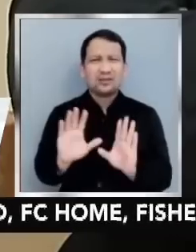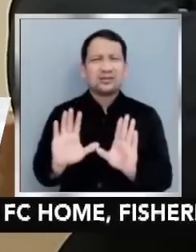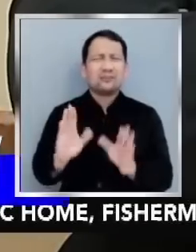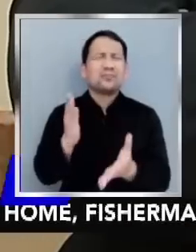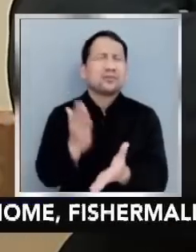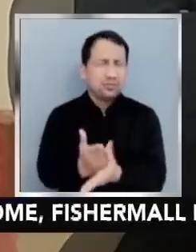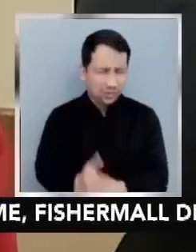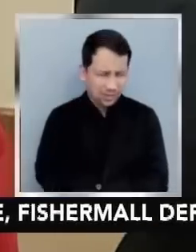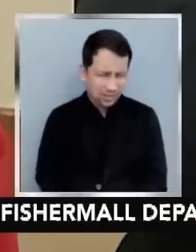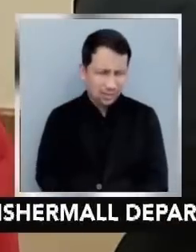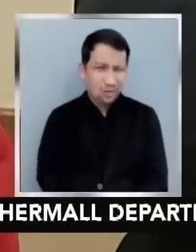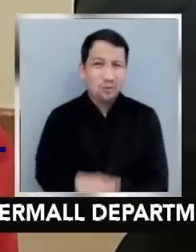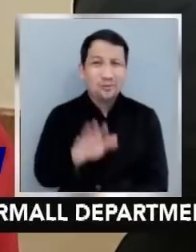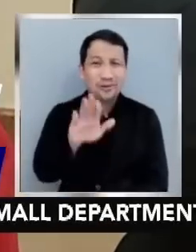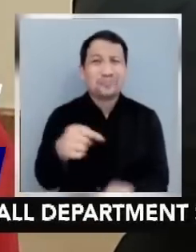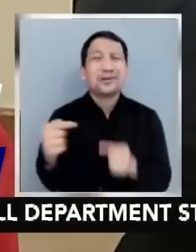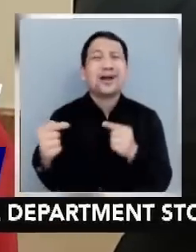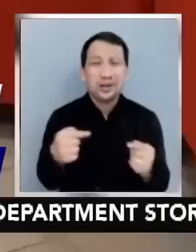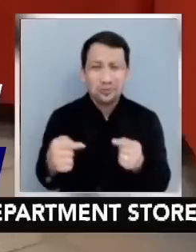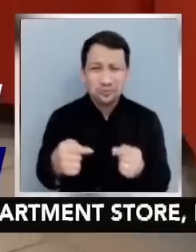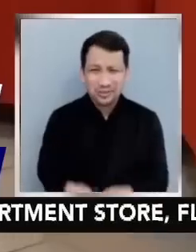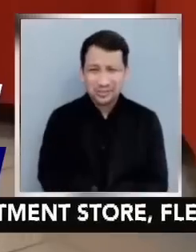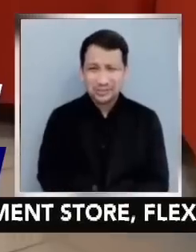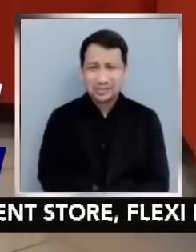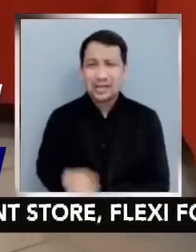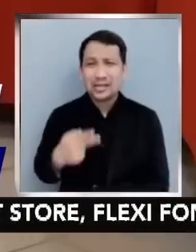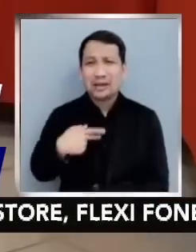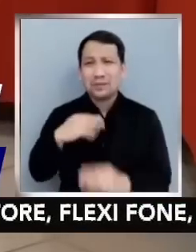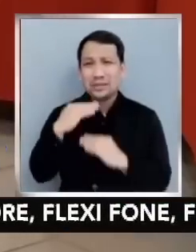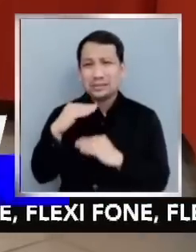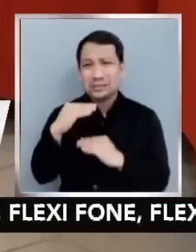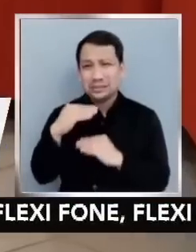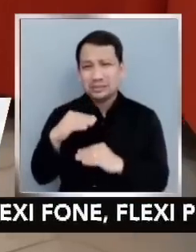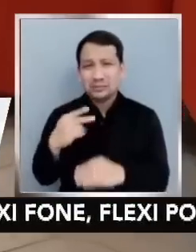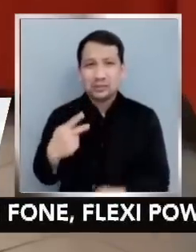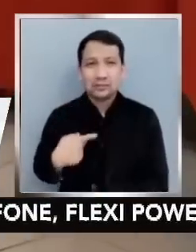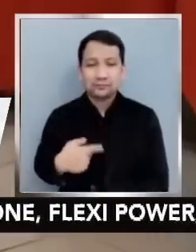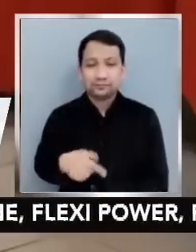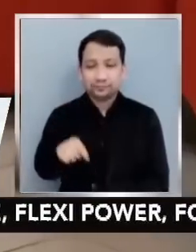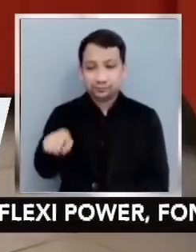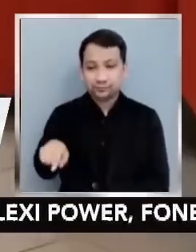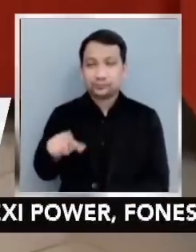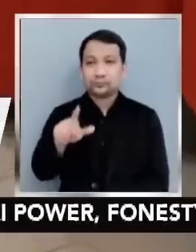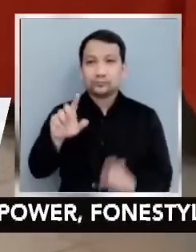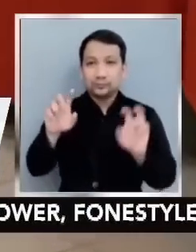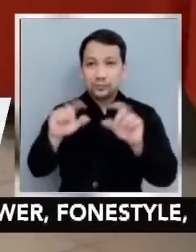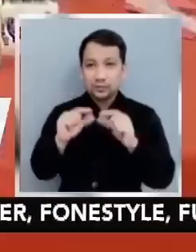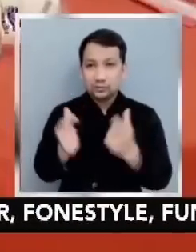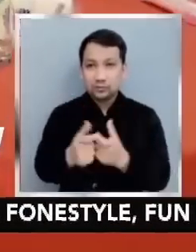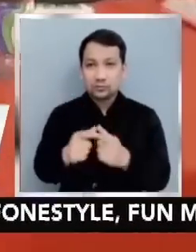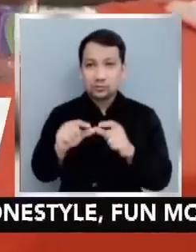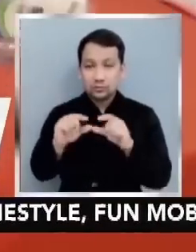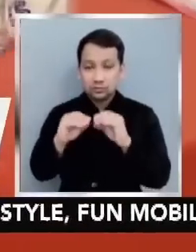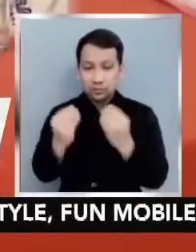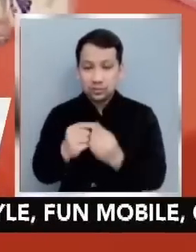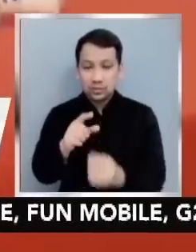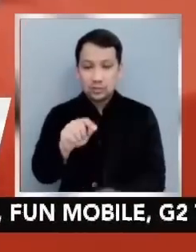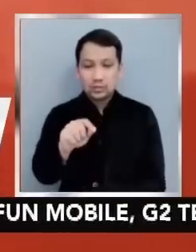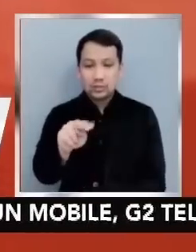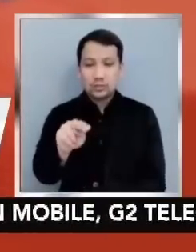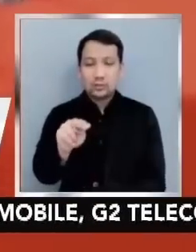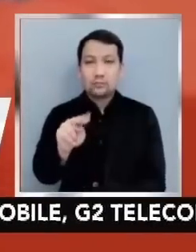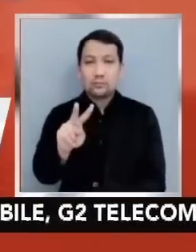na ho kami rito. Sana magkaroon ng ceiling. Sabi ng Laban TNVS, organisasyon ng mga TNVS drivers, busisiin